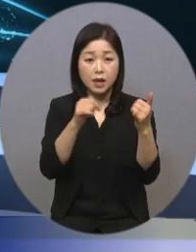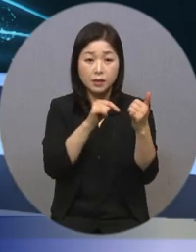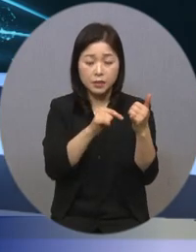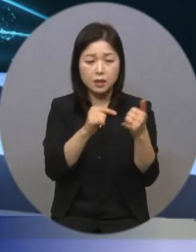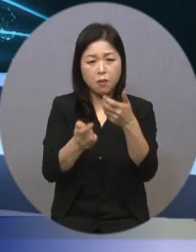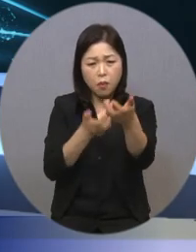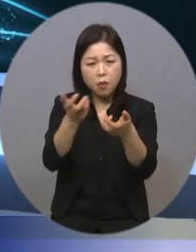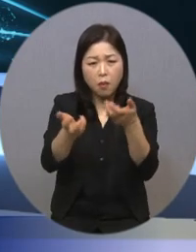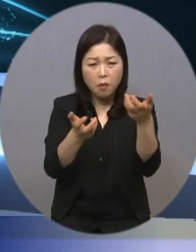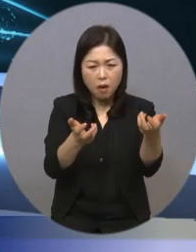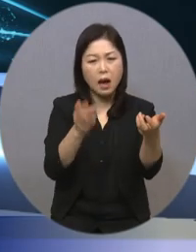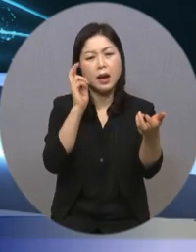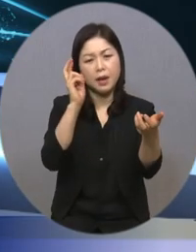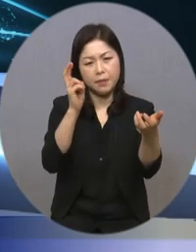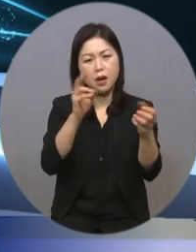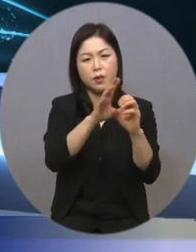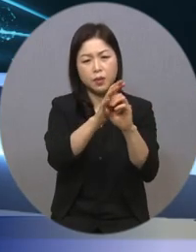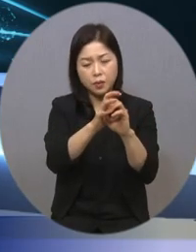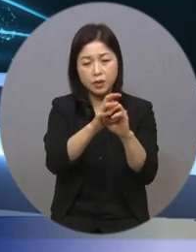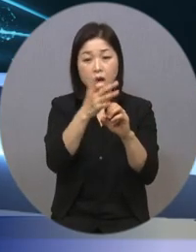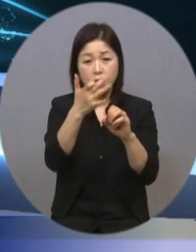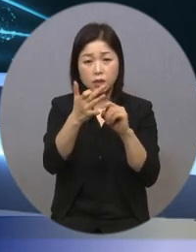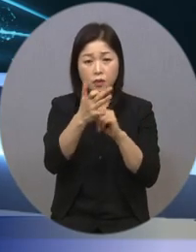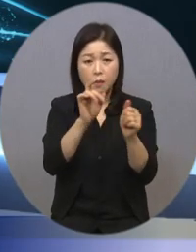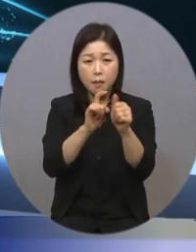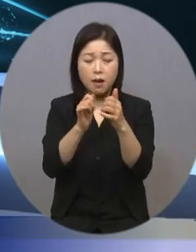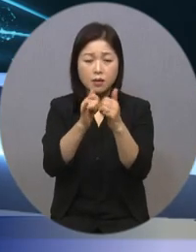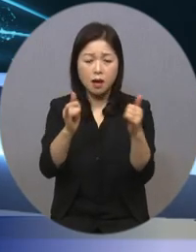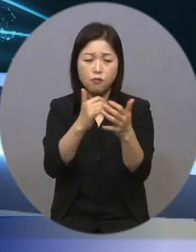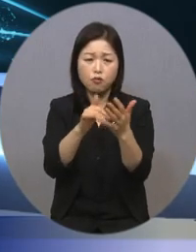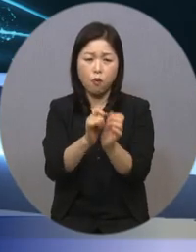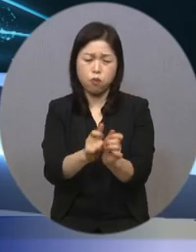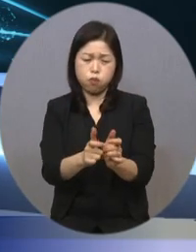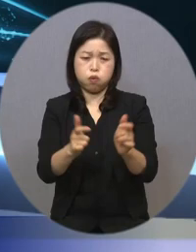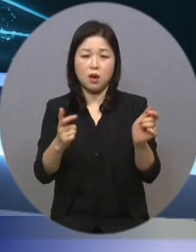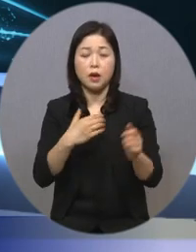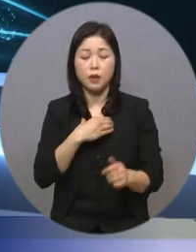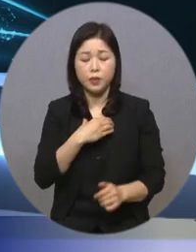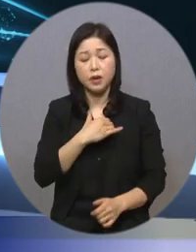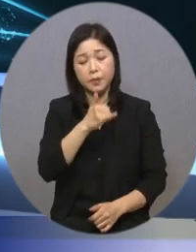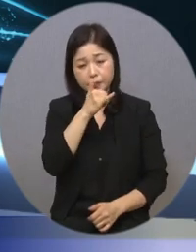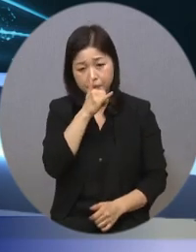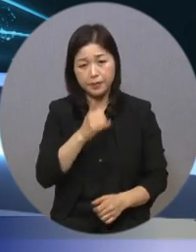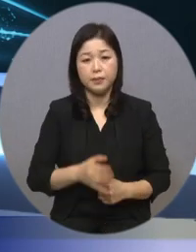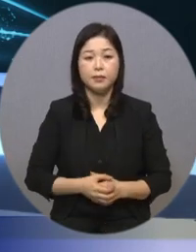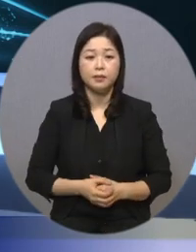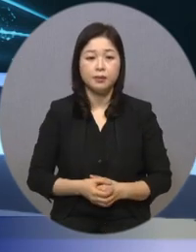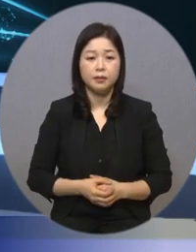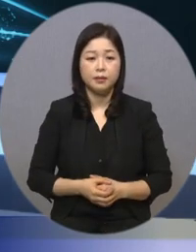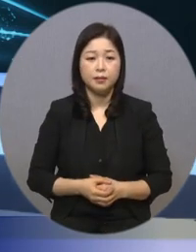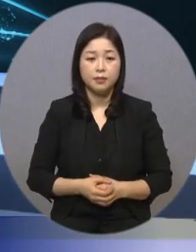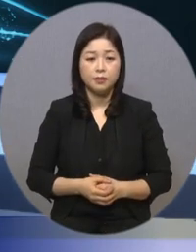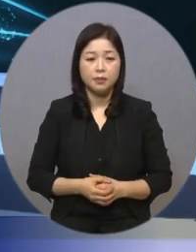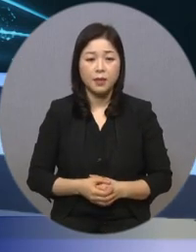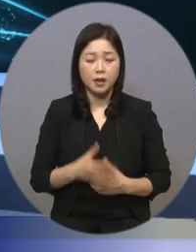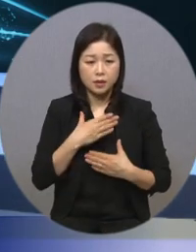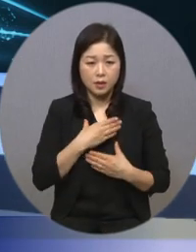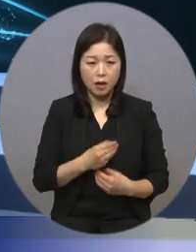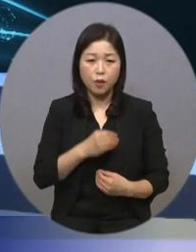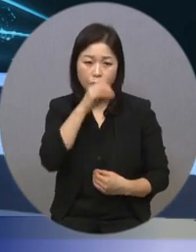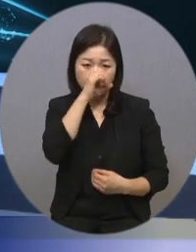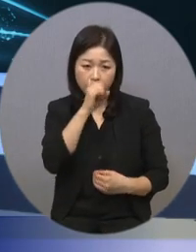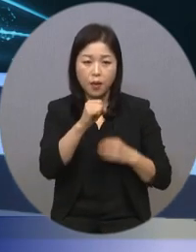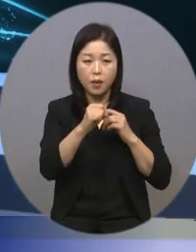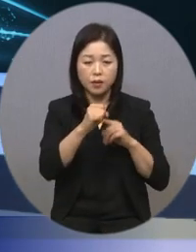예상되기 때문에 고른 알고 의 확진 자수가 다시 대폭 증가할 수도 있다는 우려도 있습니다 안전하고 편안한 설